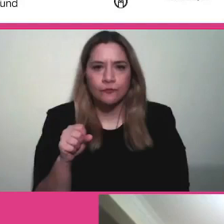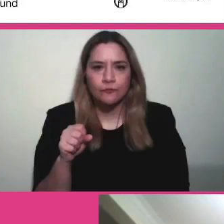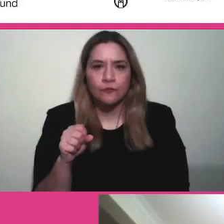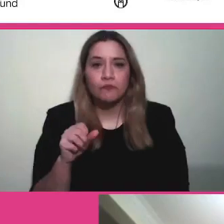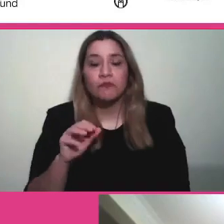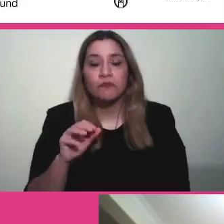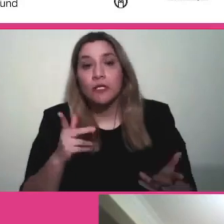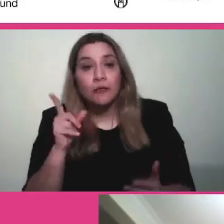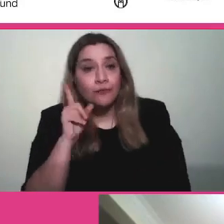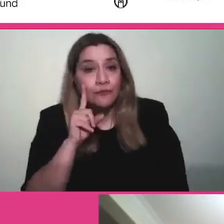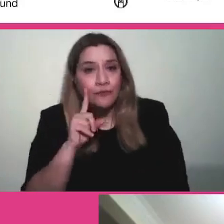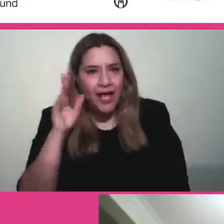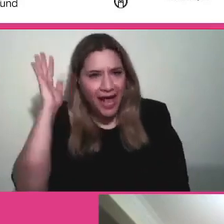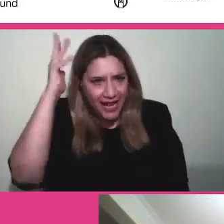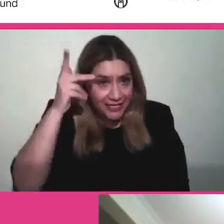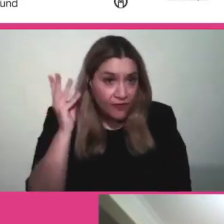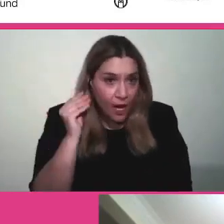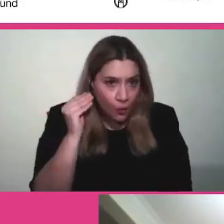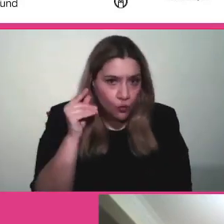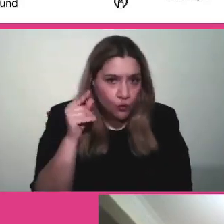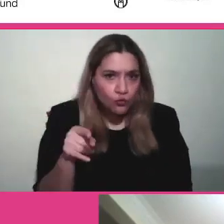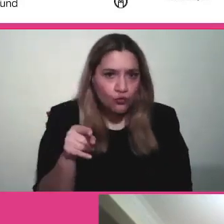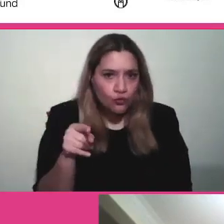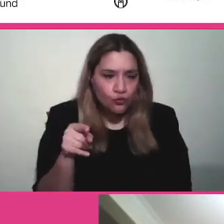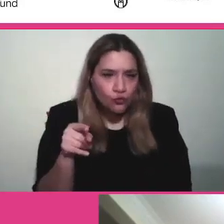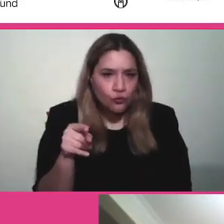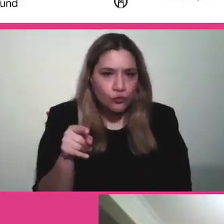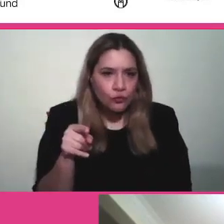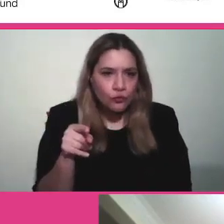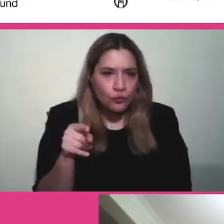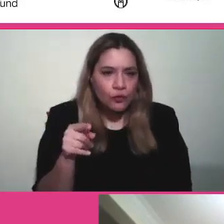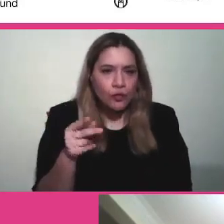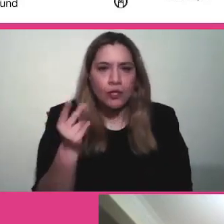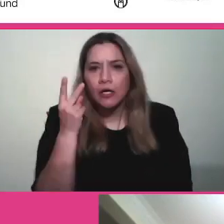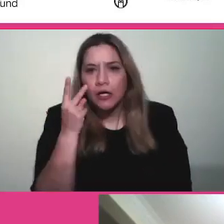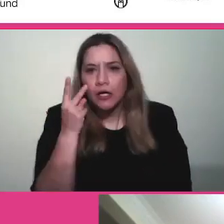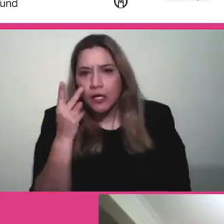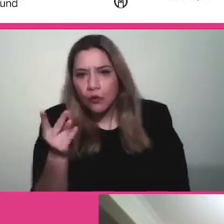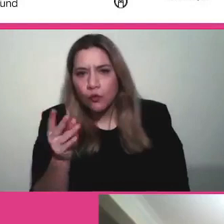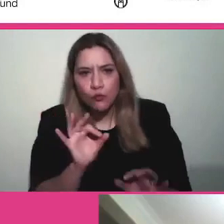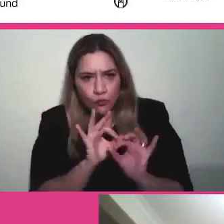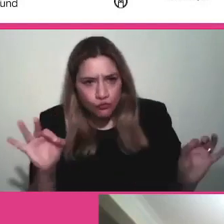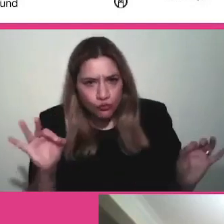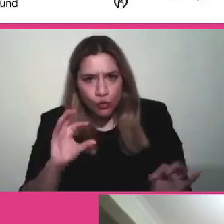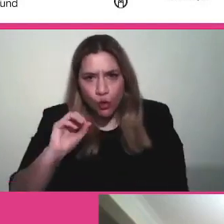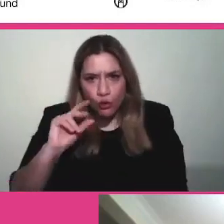Ίσως η Αλεξάνδρα, Αλεξάνδρα, αν μας ακούσει εσύ τουλάχιστον, για να δούμε ότι είμαστε okay.